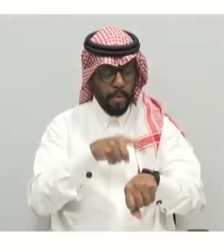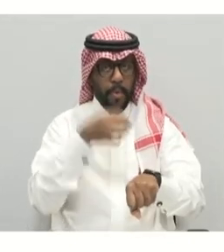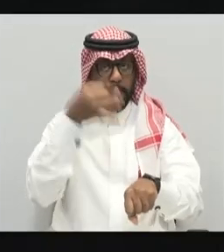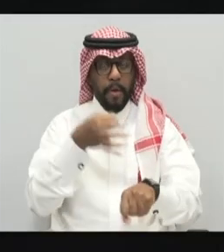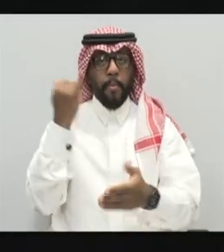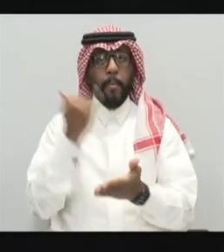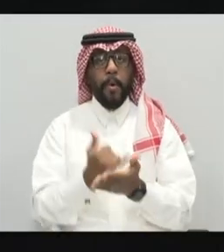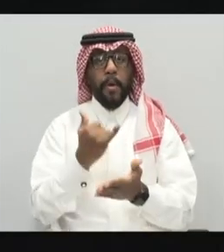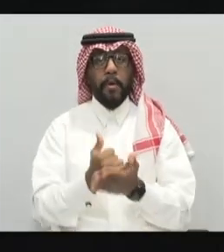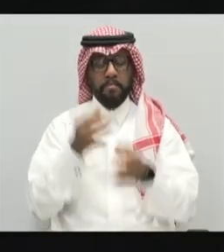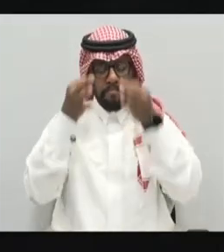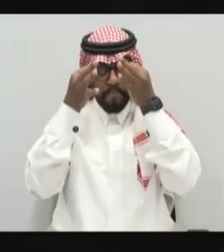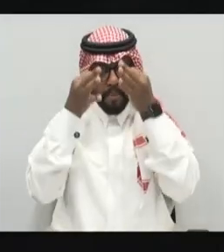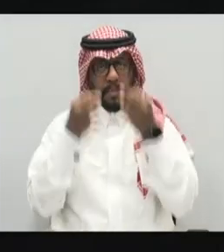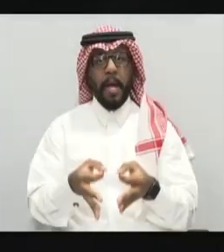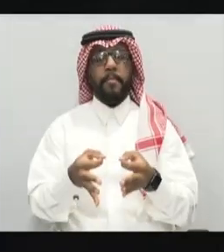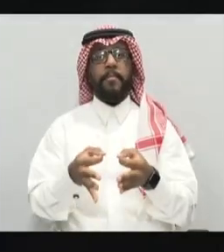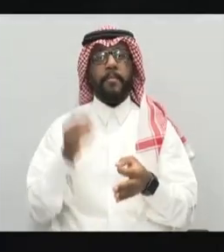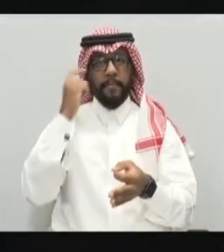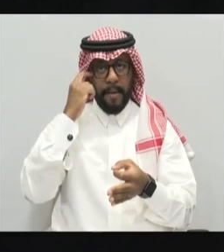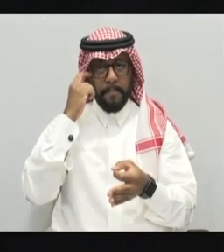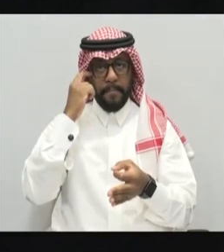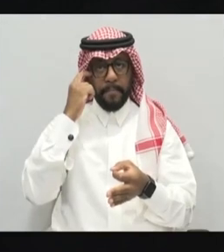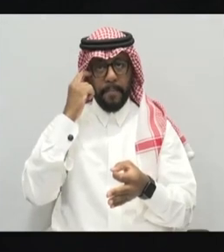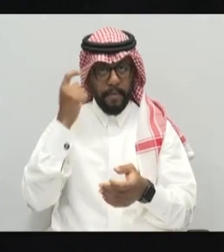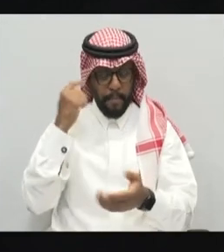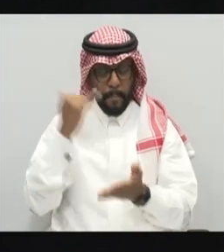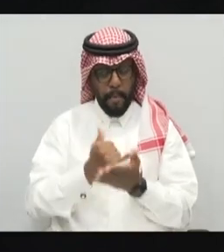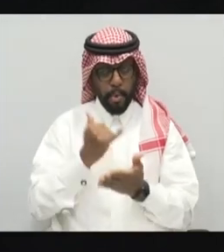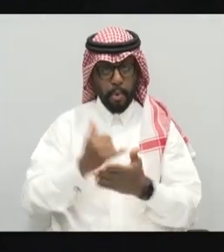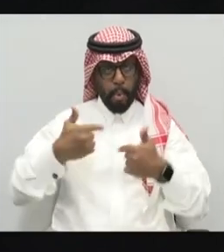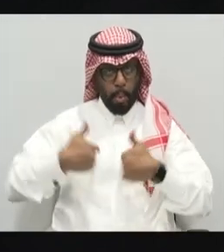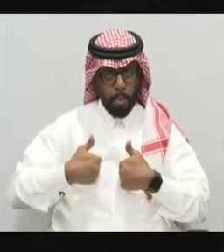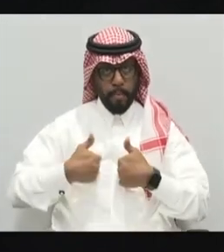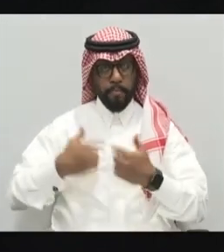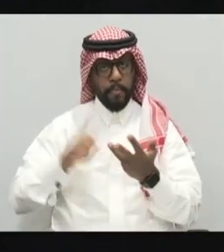بالمسؤوليه ما فائده الالتزام بالمسؤوليات